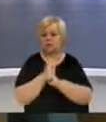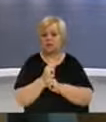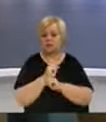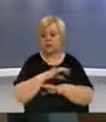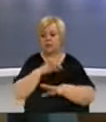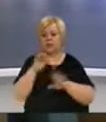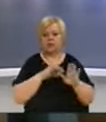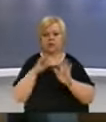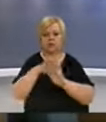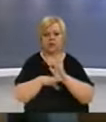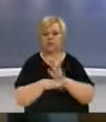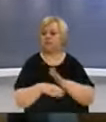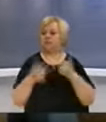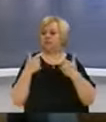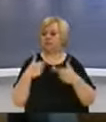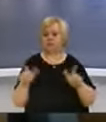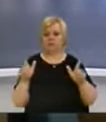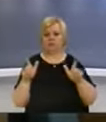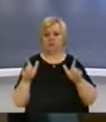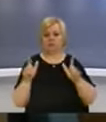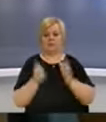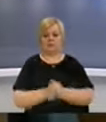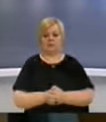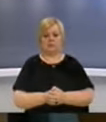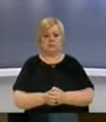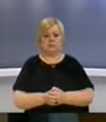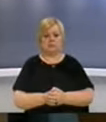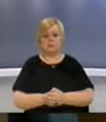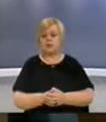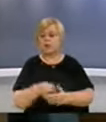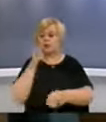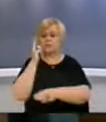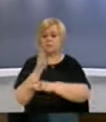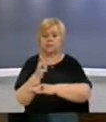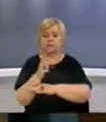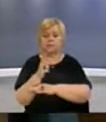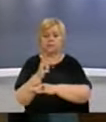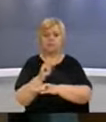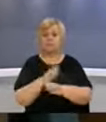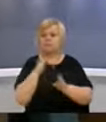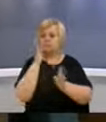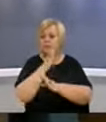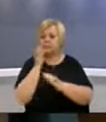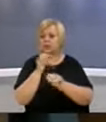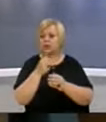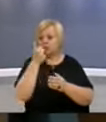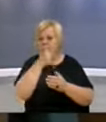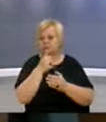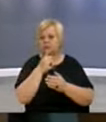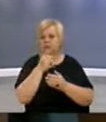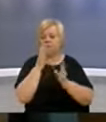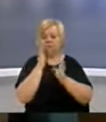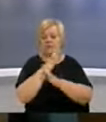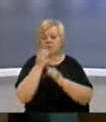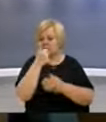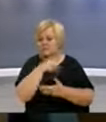projekt ligj, po legalizohet edhe afera Pronto. Caktohet cilat janë llojet e përgjimet dhe për